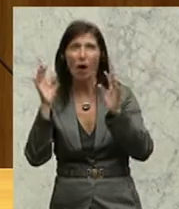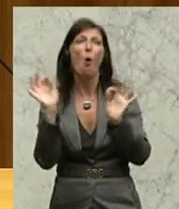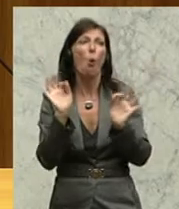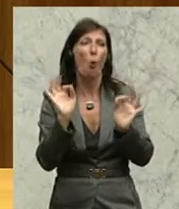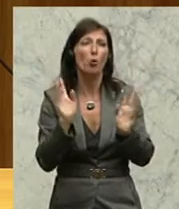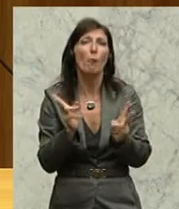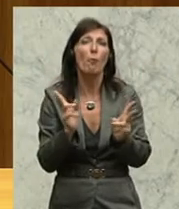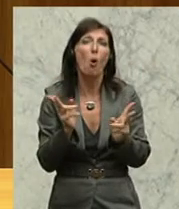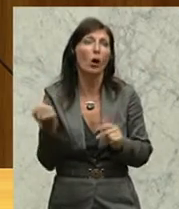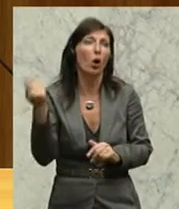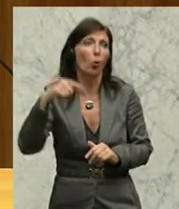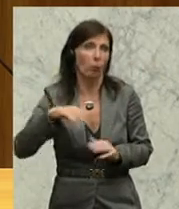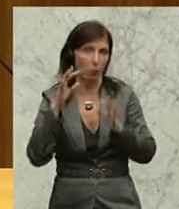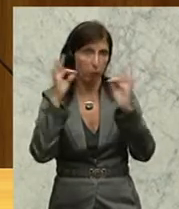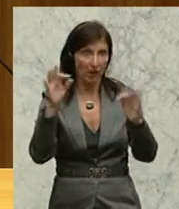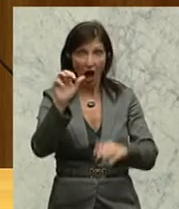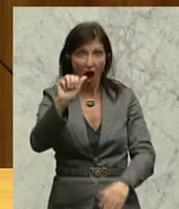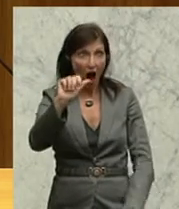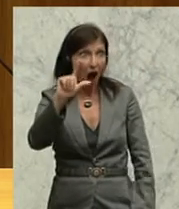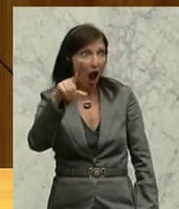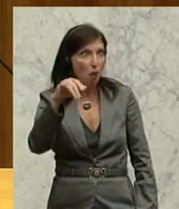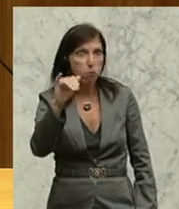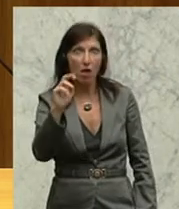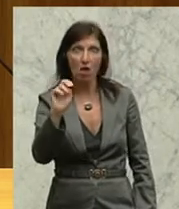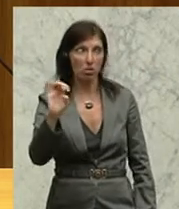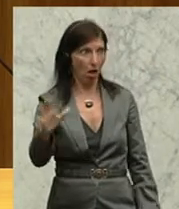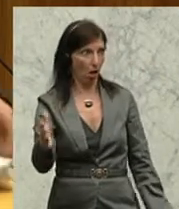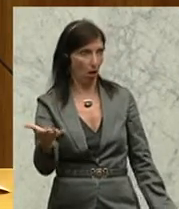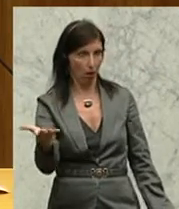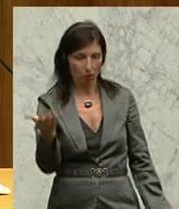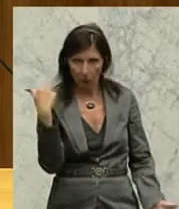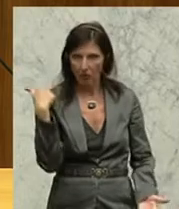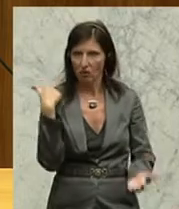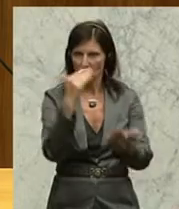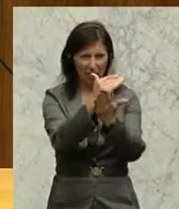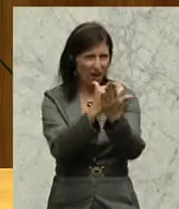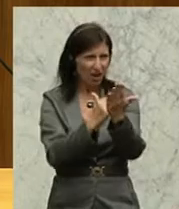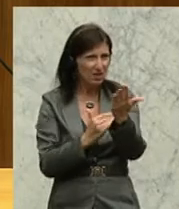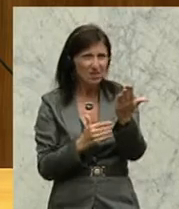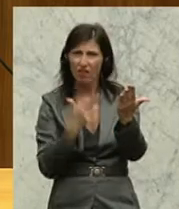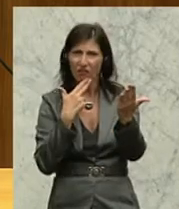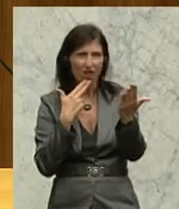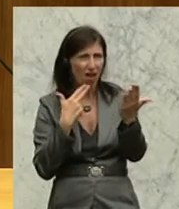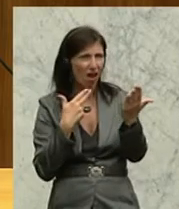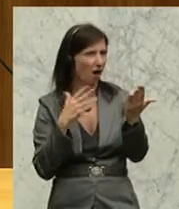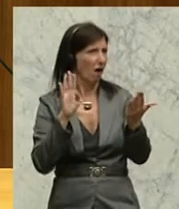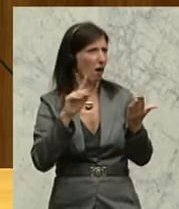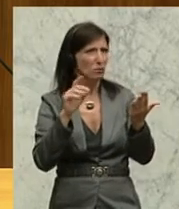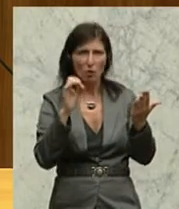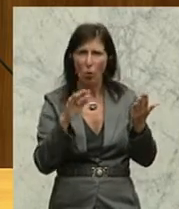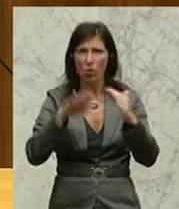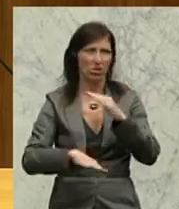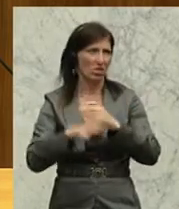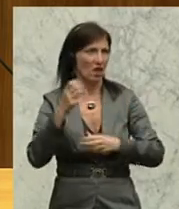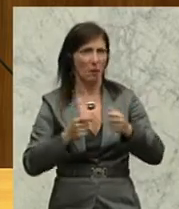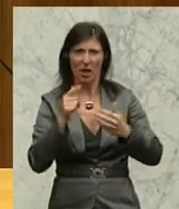als flaggschiff und sie haben eine ganze liste politik heute bereits vorgelesen hier vor ihnen ist peter niedermeier 97